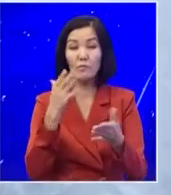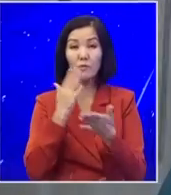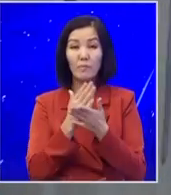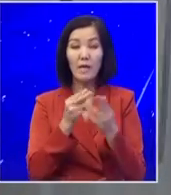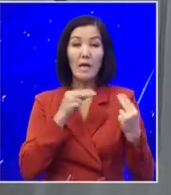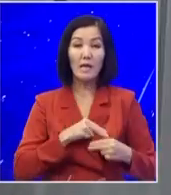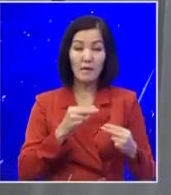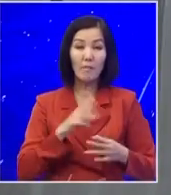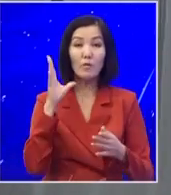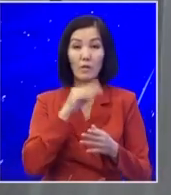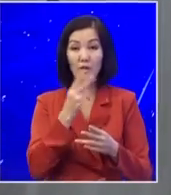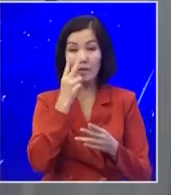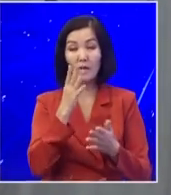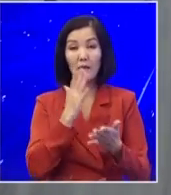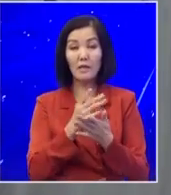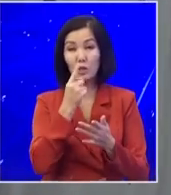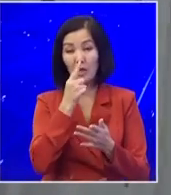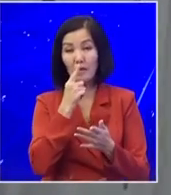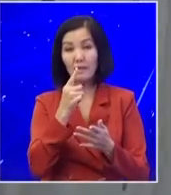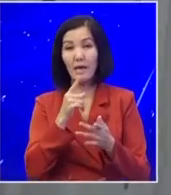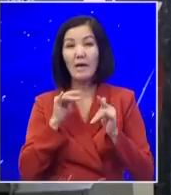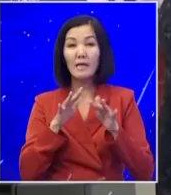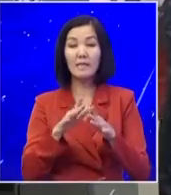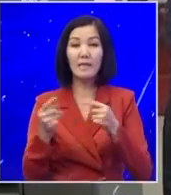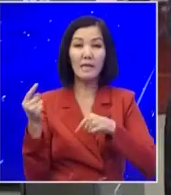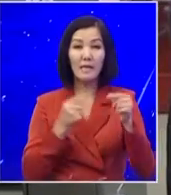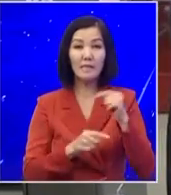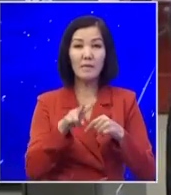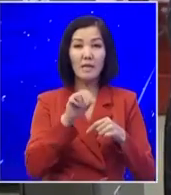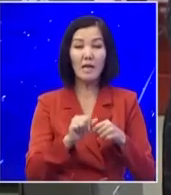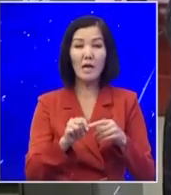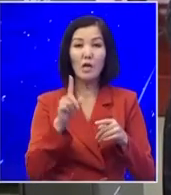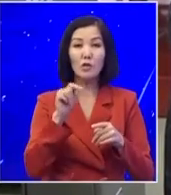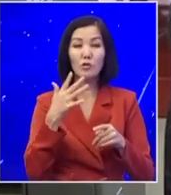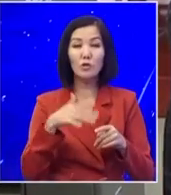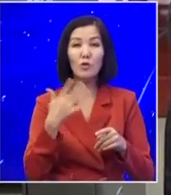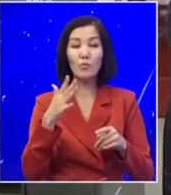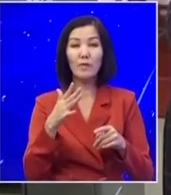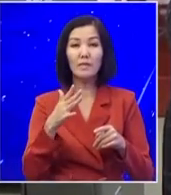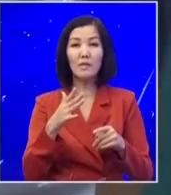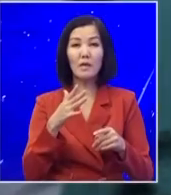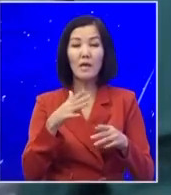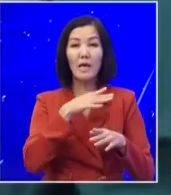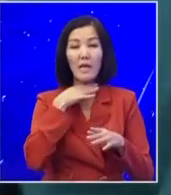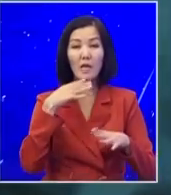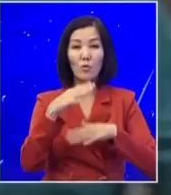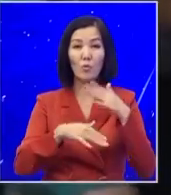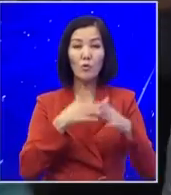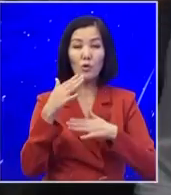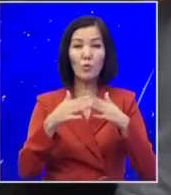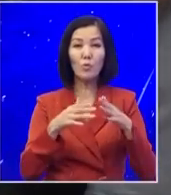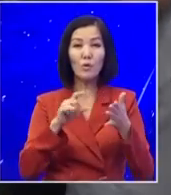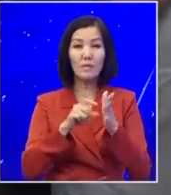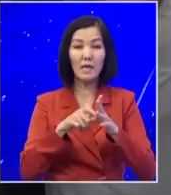еңбек ететінін байқауға болады. Жақында іскер кәсіпкер Ла-155-те 14 колониясында ет өңдеу комбинатын ашты.